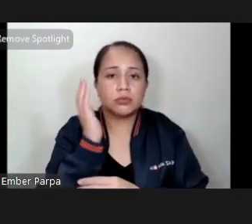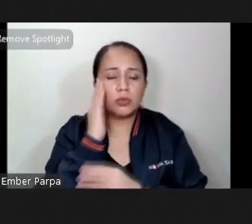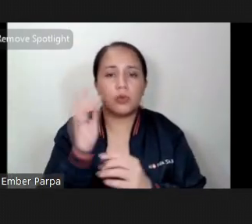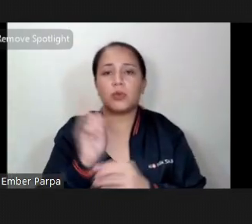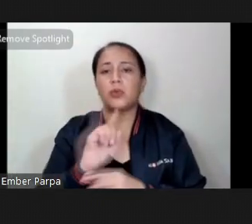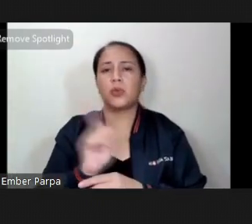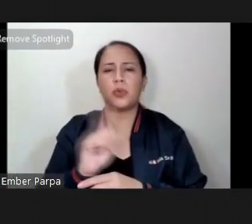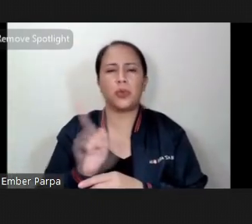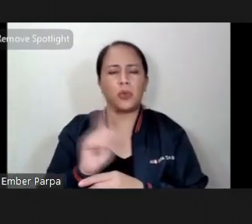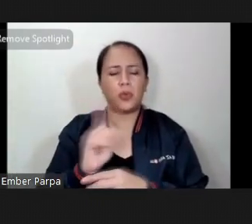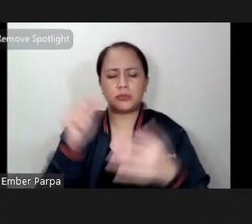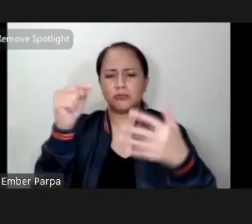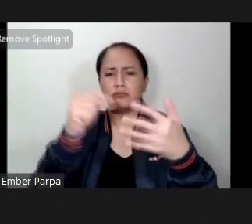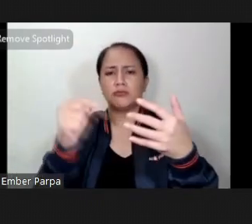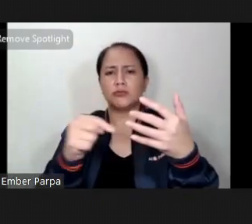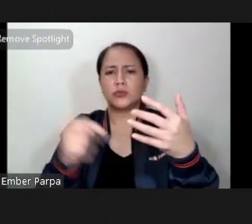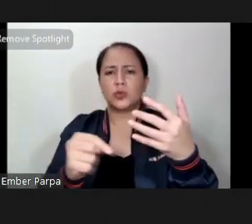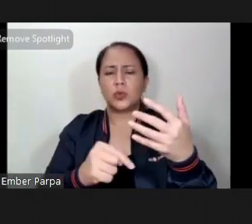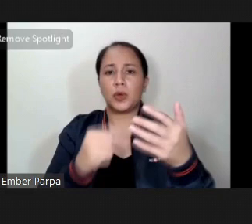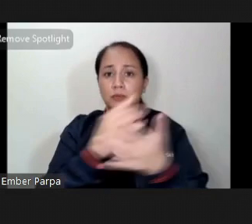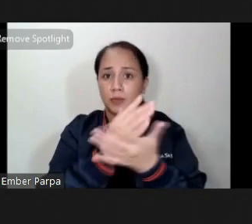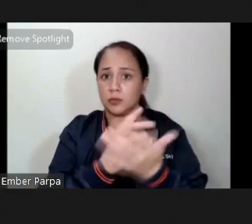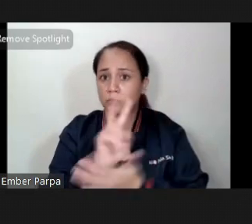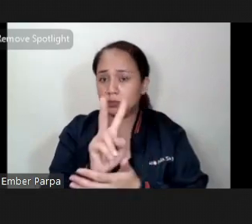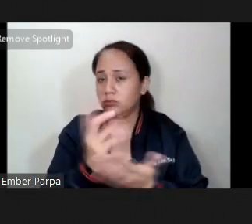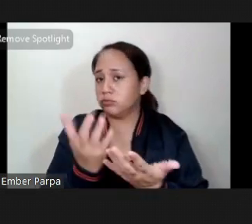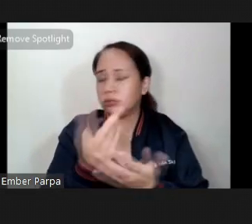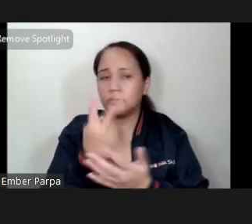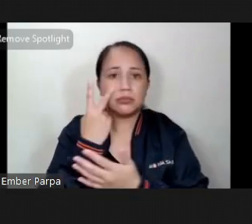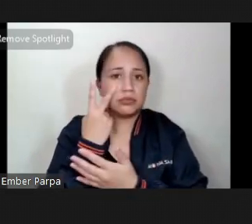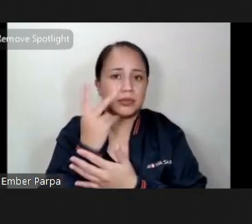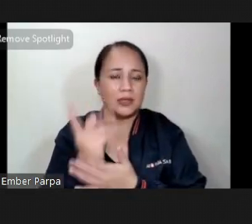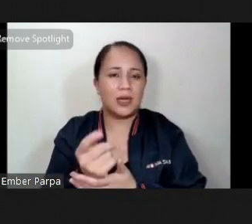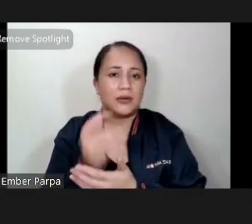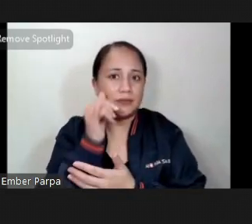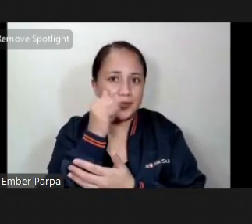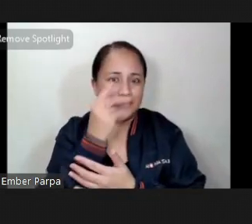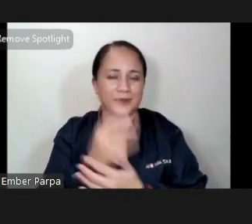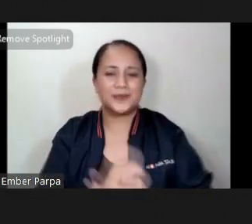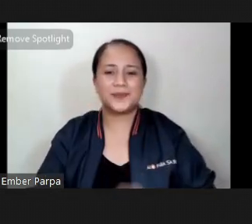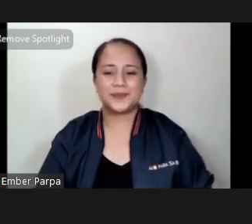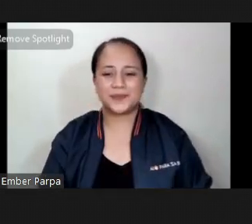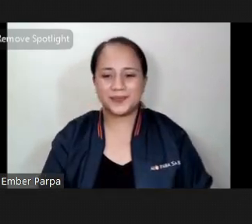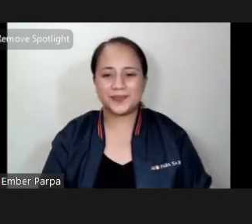nga ba ang nilalaman ng Component 2, ating tunghayan ang video na ito.